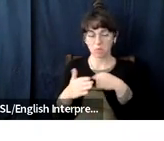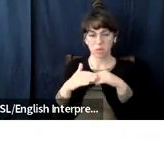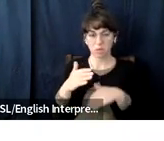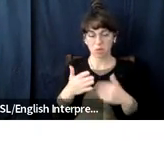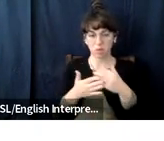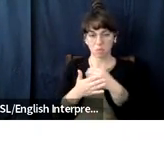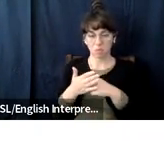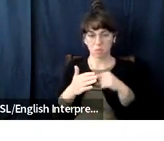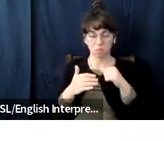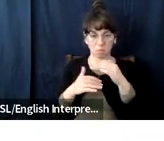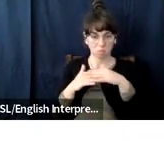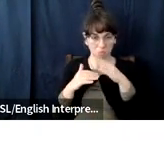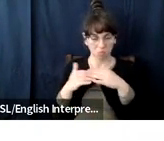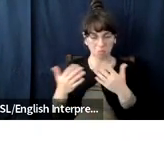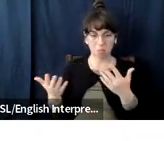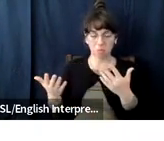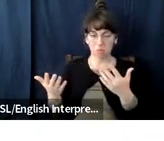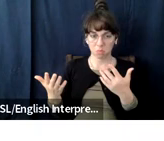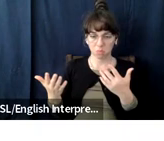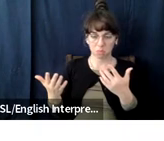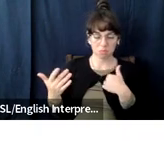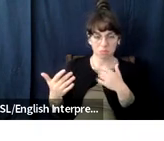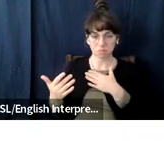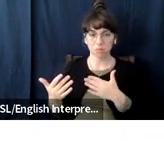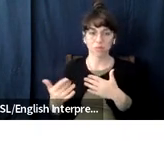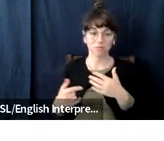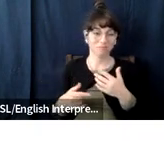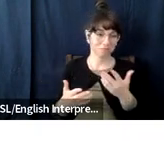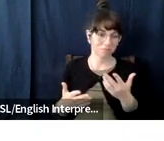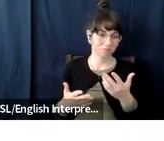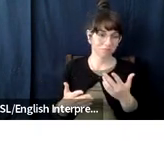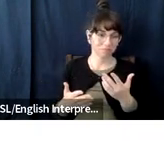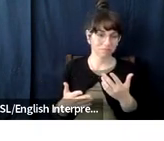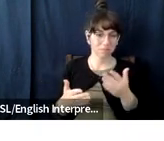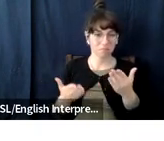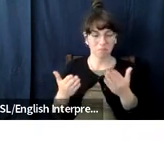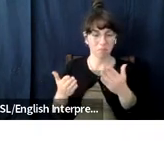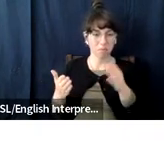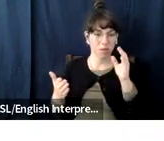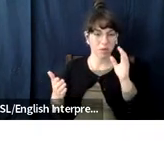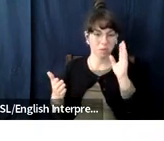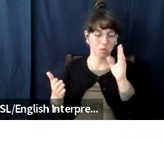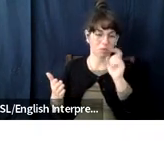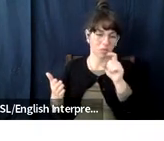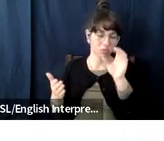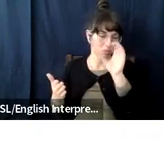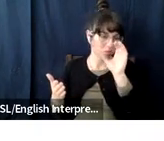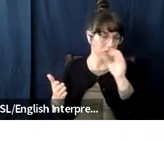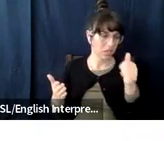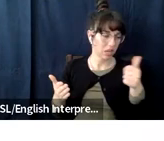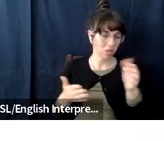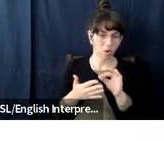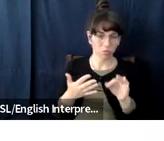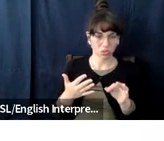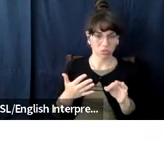doing after you exited the education system, we probably need to be looking at other options like the ones